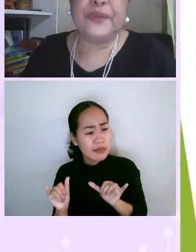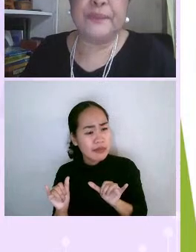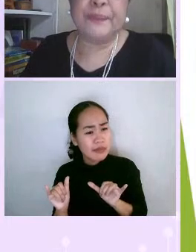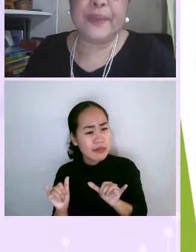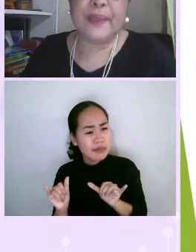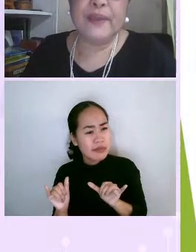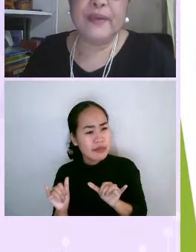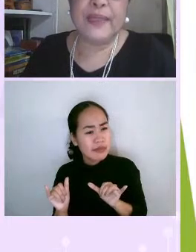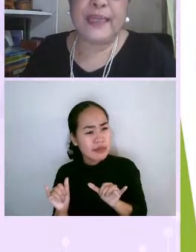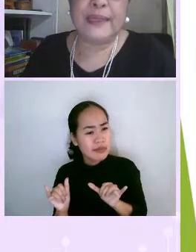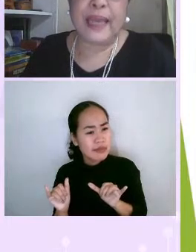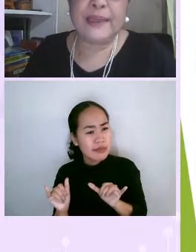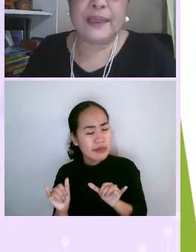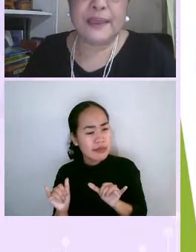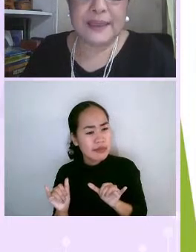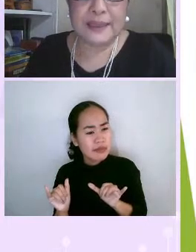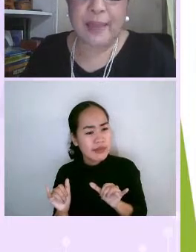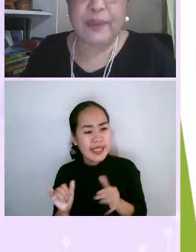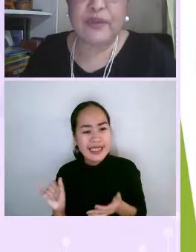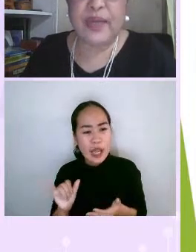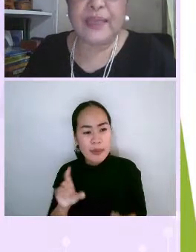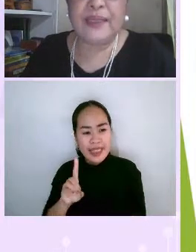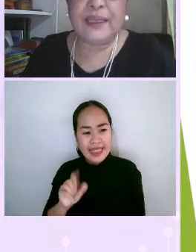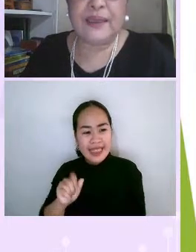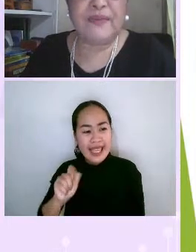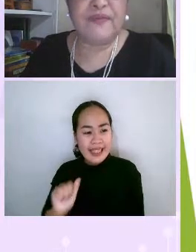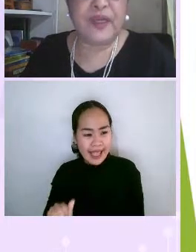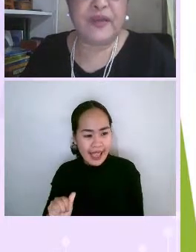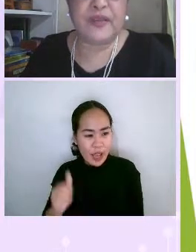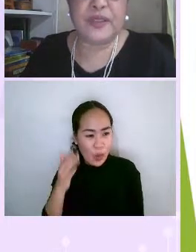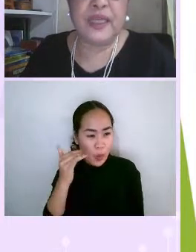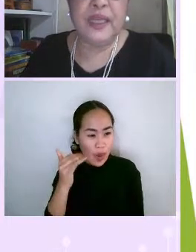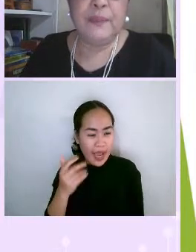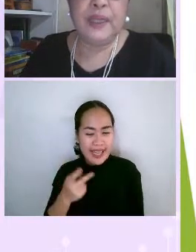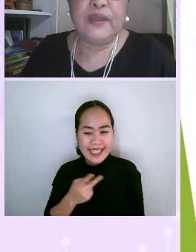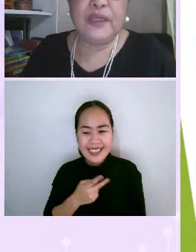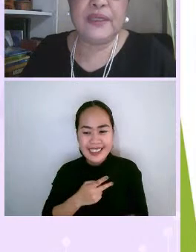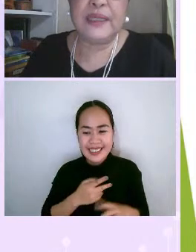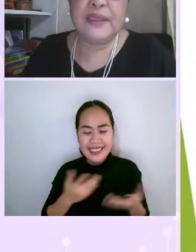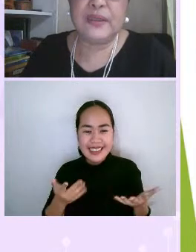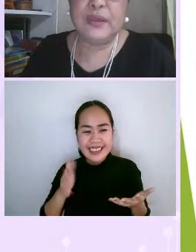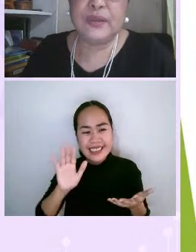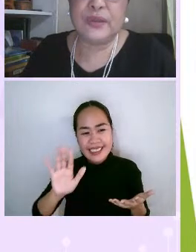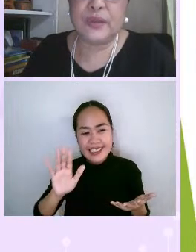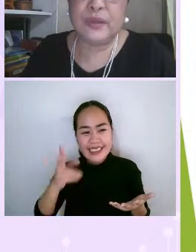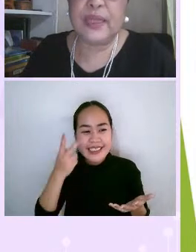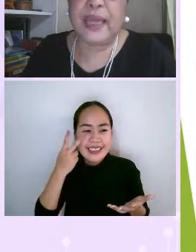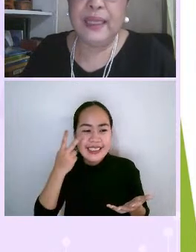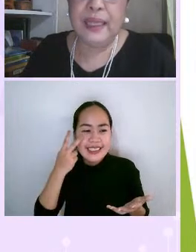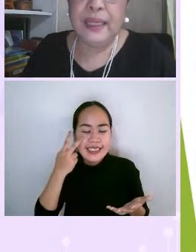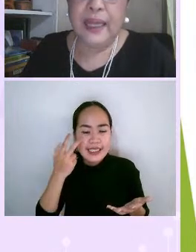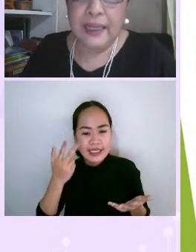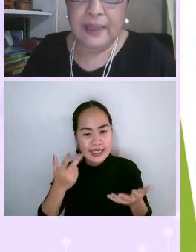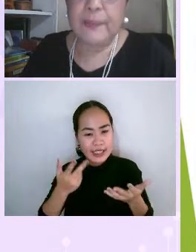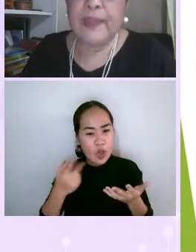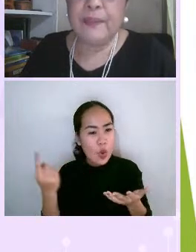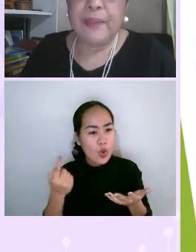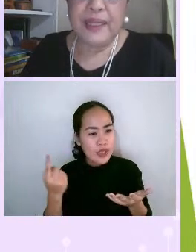kumbaga yung data kasi this is sabi ko nga indicative figures pero this just goes to show na